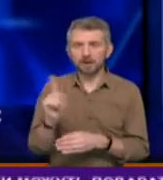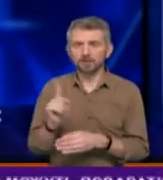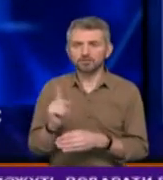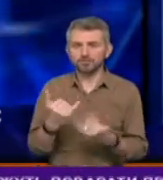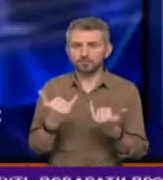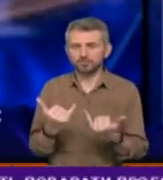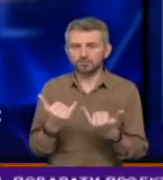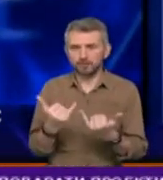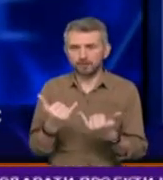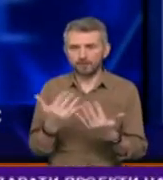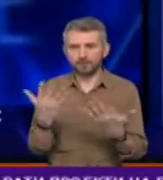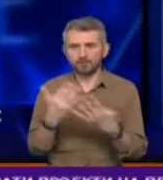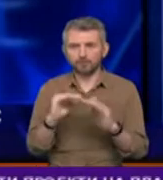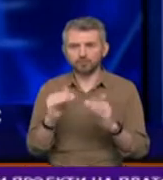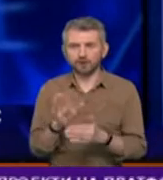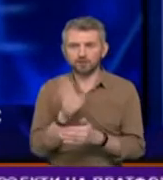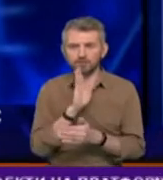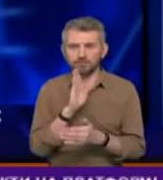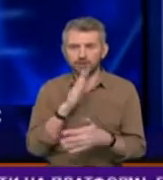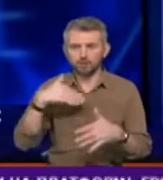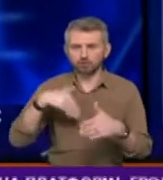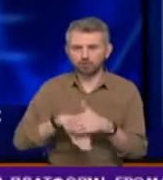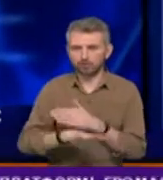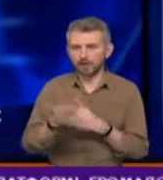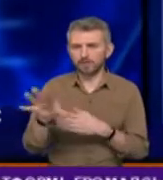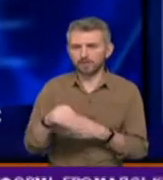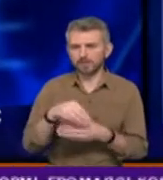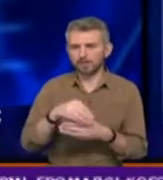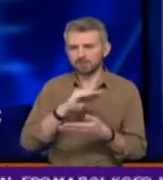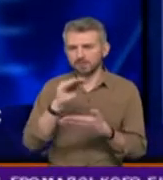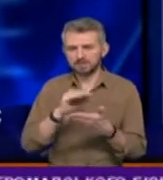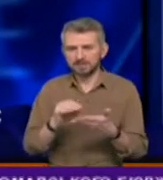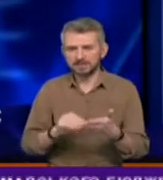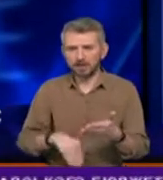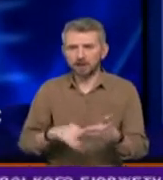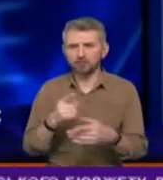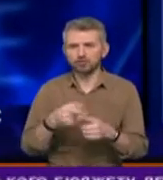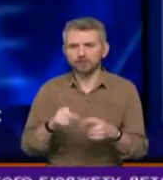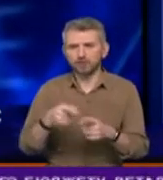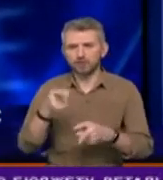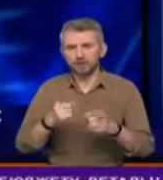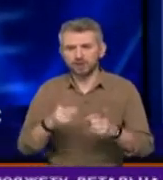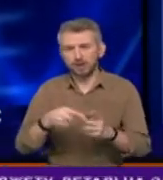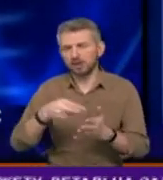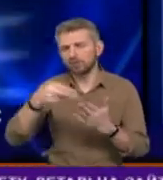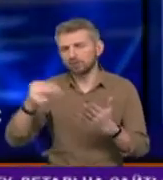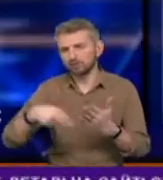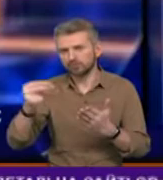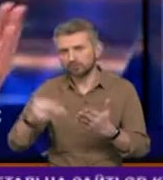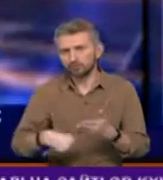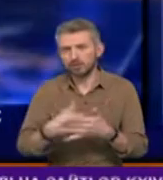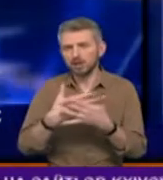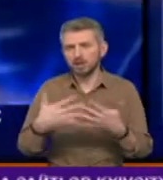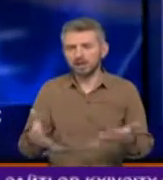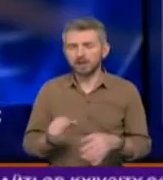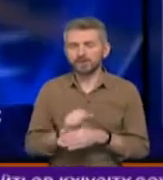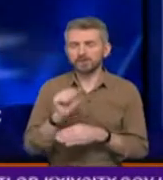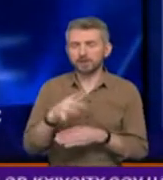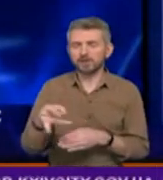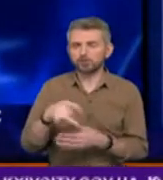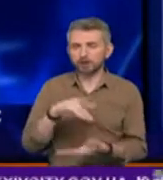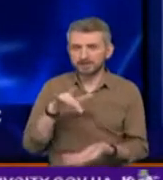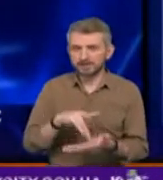матеріал. І якраз би я хотів, щоб ми проілюстрували нас на початку нашої розмови, тому що є ще час, і не забувайте, що в нас працює пряма телефонна